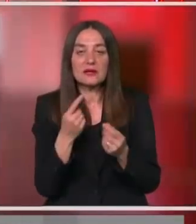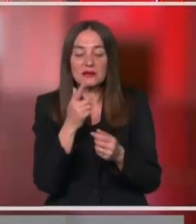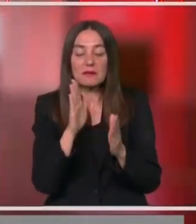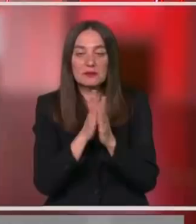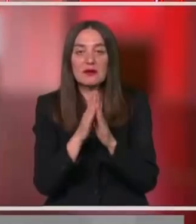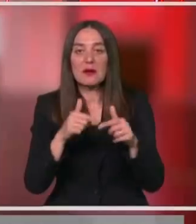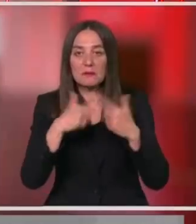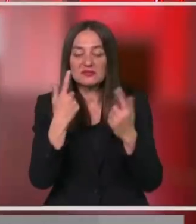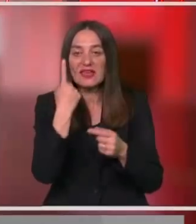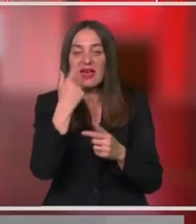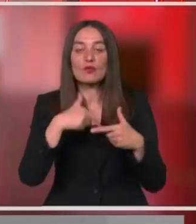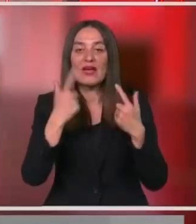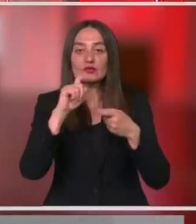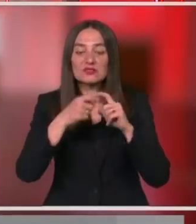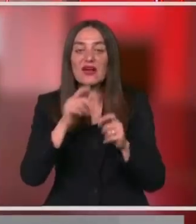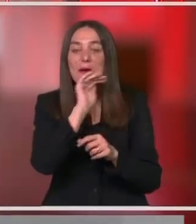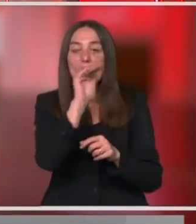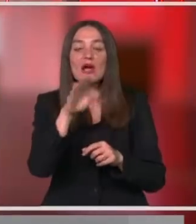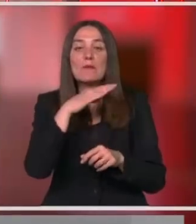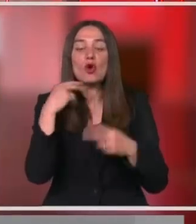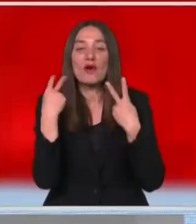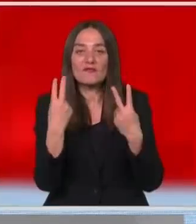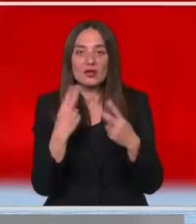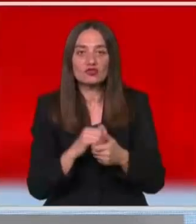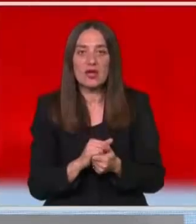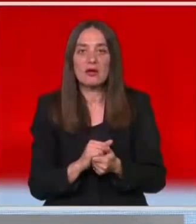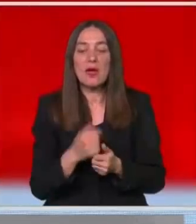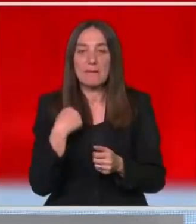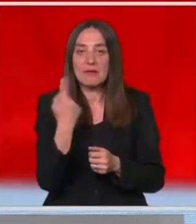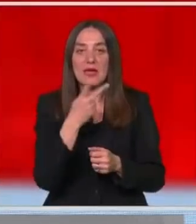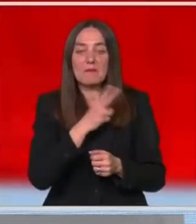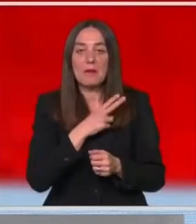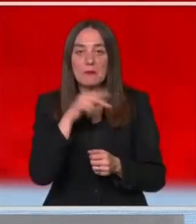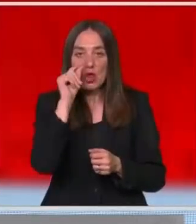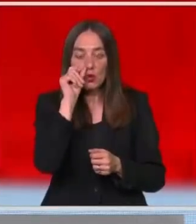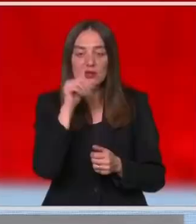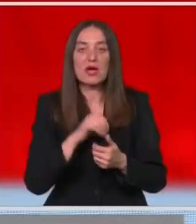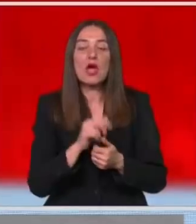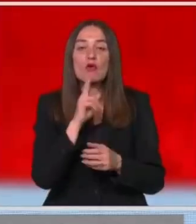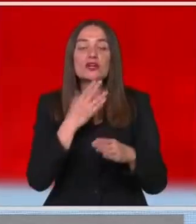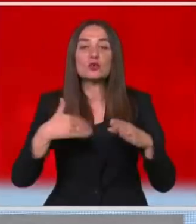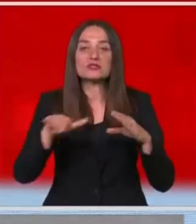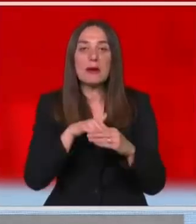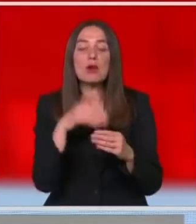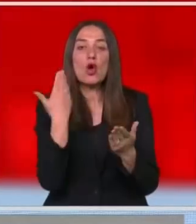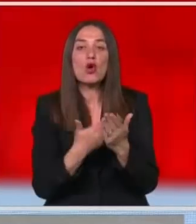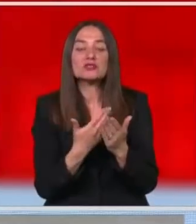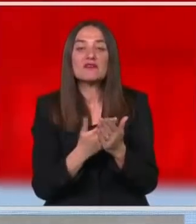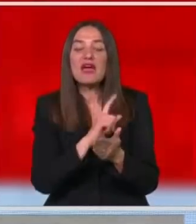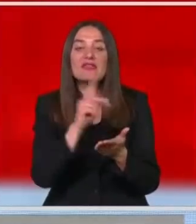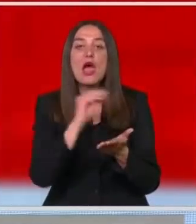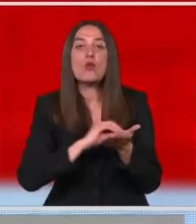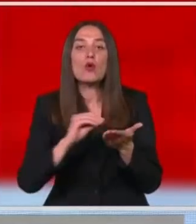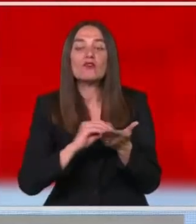Samo da kažemo jednu jasnu stvar koju ja mislim da je poruka koja je mnogo važna. A to je, znači, mi imamo ljude koji su zaposleni po osnovu ne